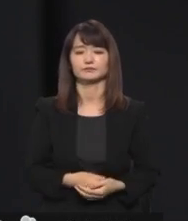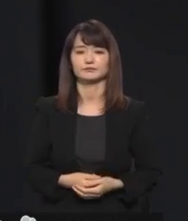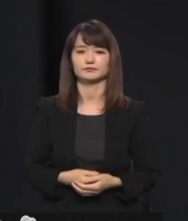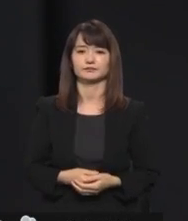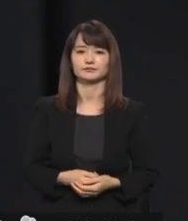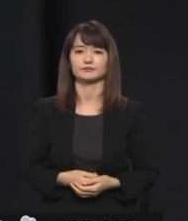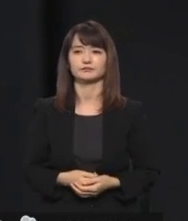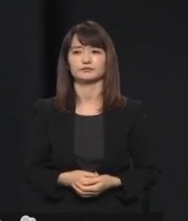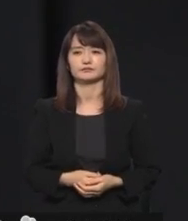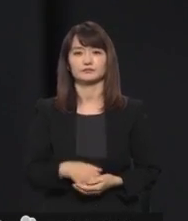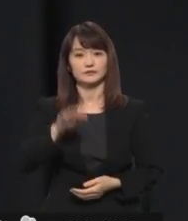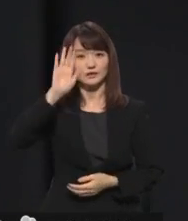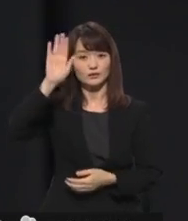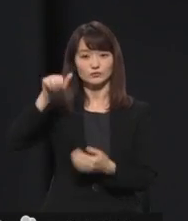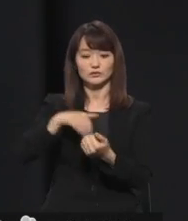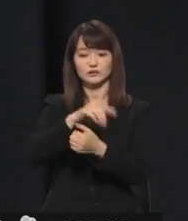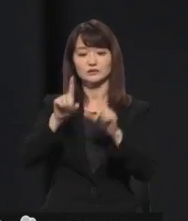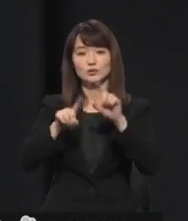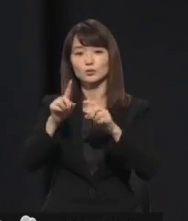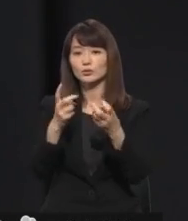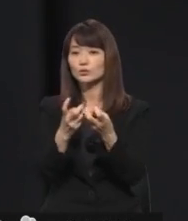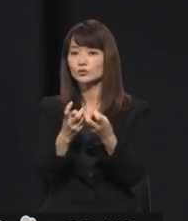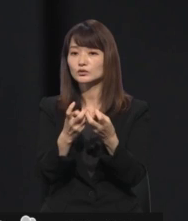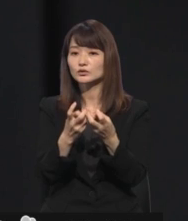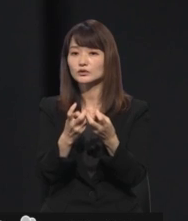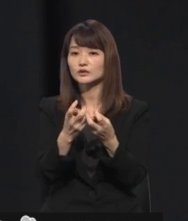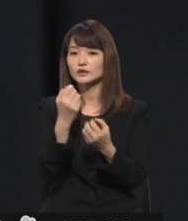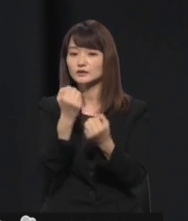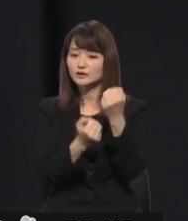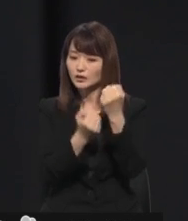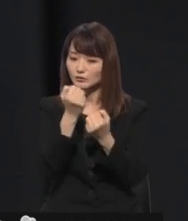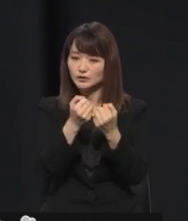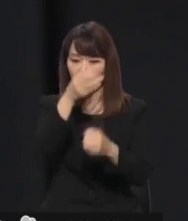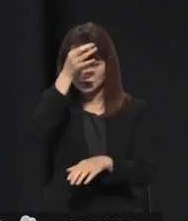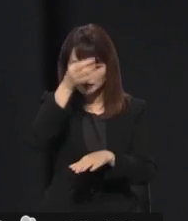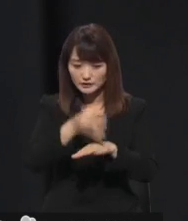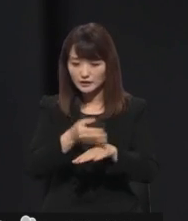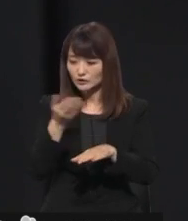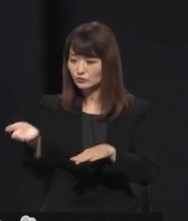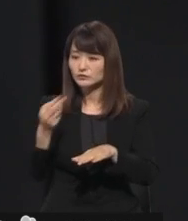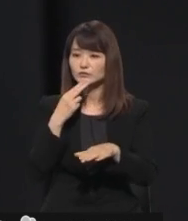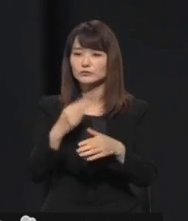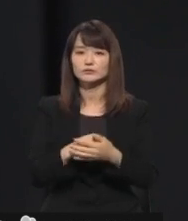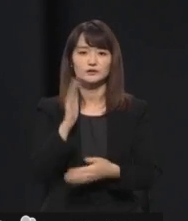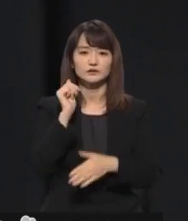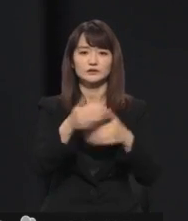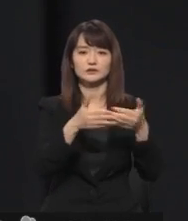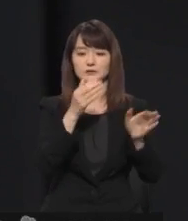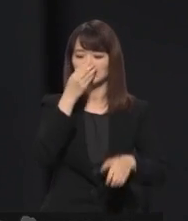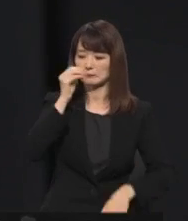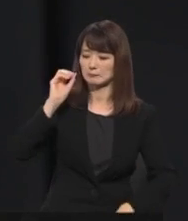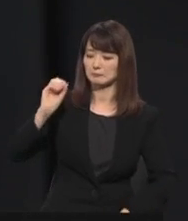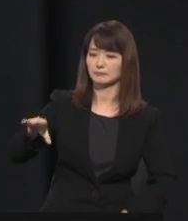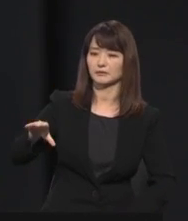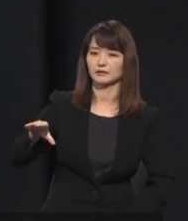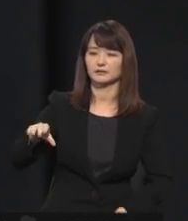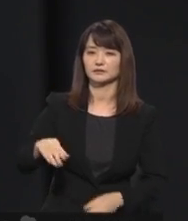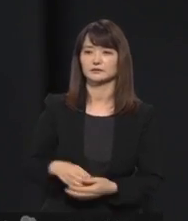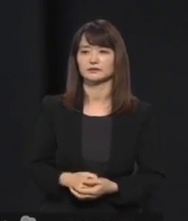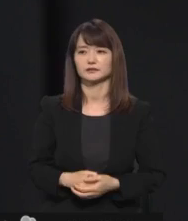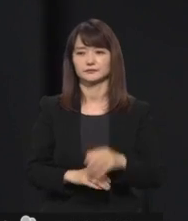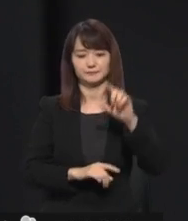물론 앞으로도 이 상황에 대해서 어떤 해명도 사과도 전 있을 가능성이 없다고 보고 철저하게 대통령 실은 무시하는 그런